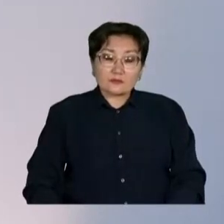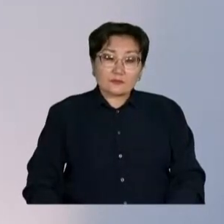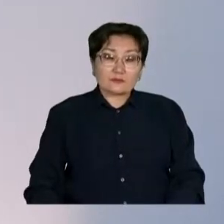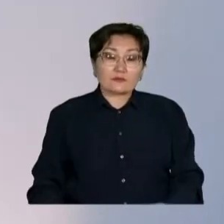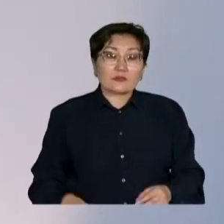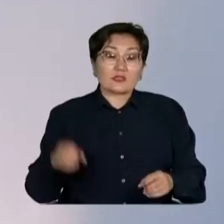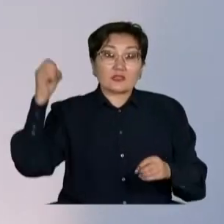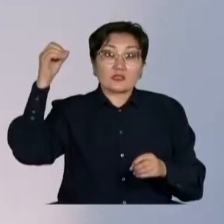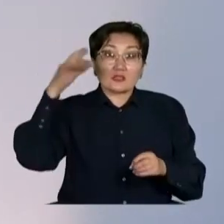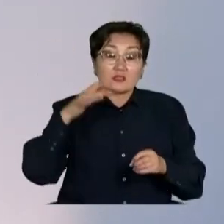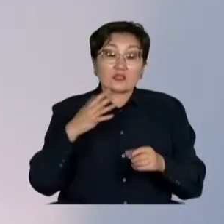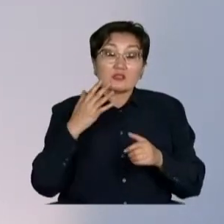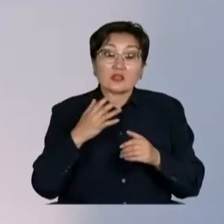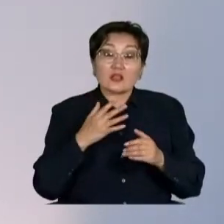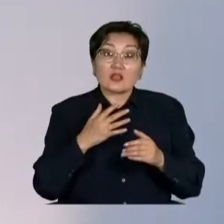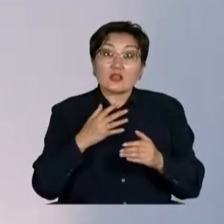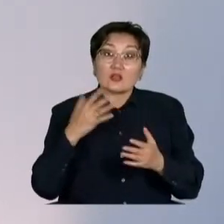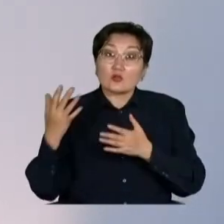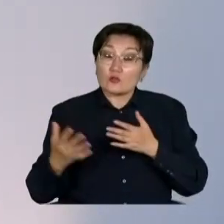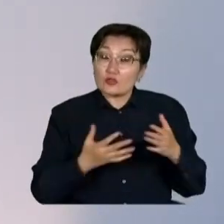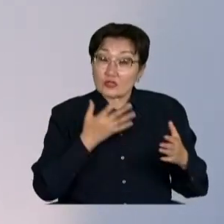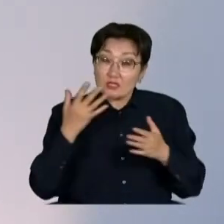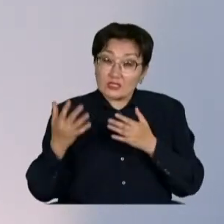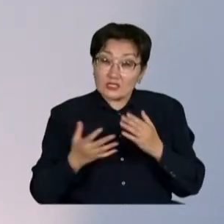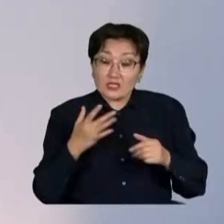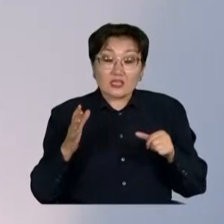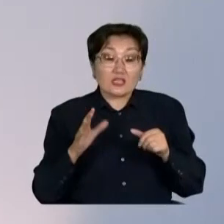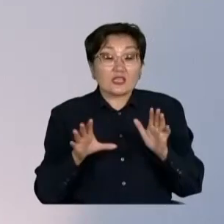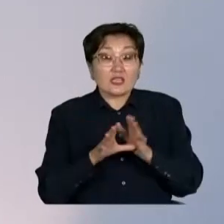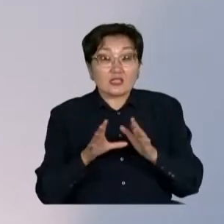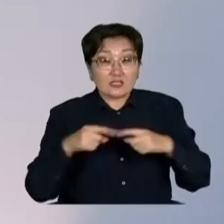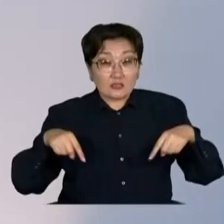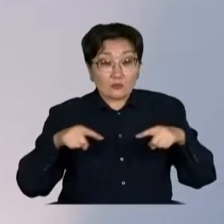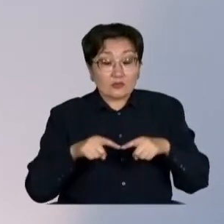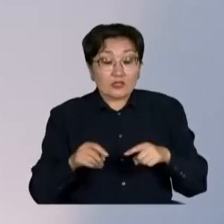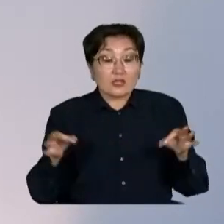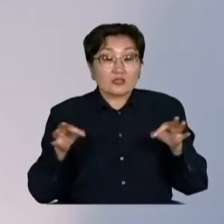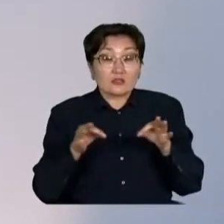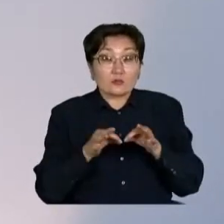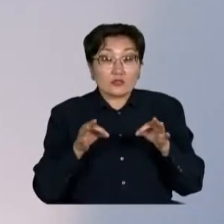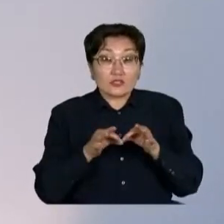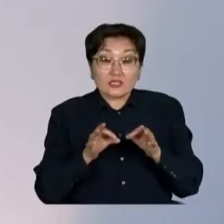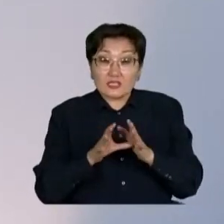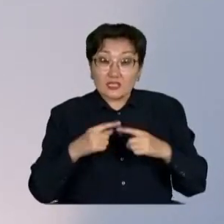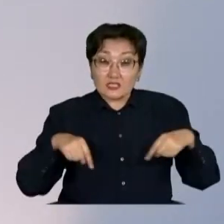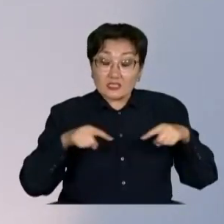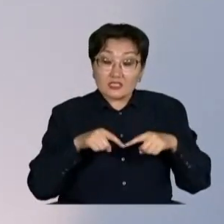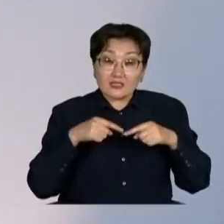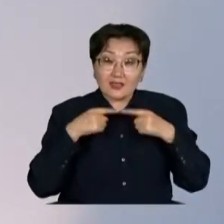күн электростанциясына және жел электростанциясына келетін болсақ, олардың атом электростанциясынан айырмашылығы